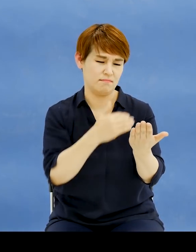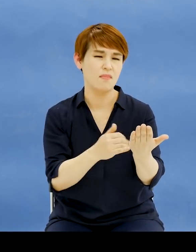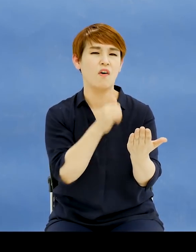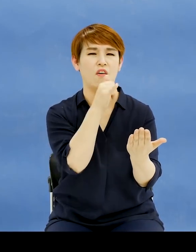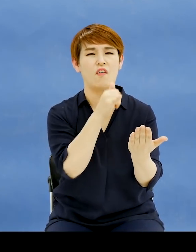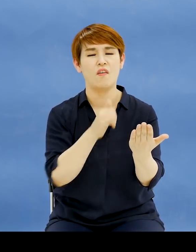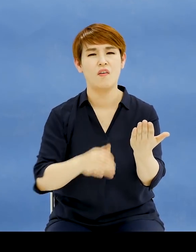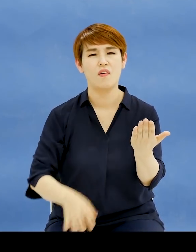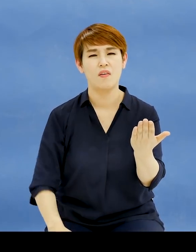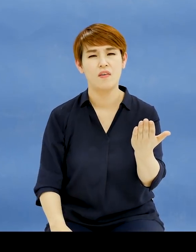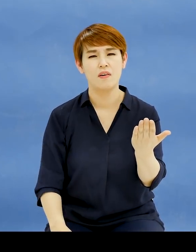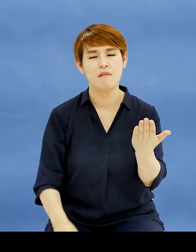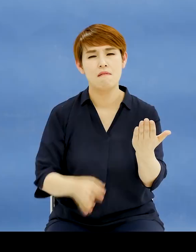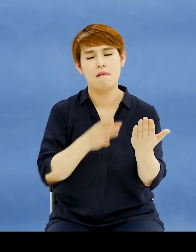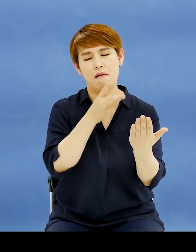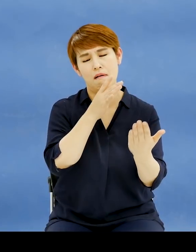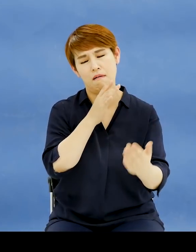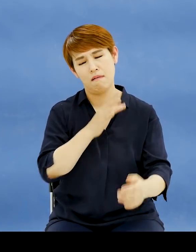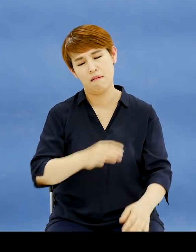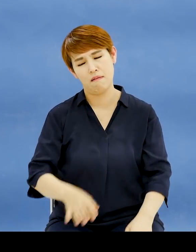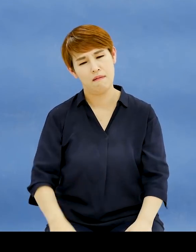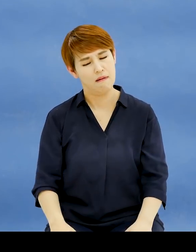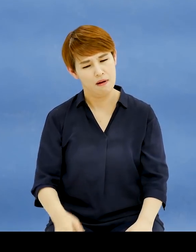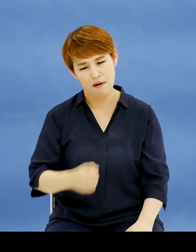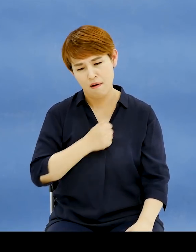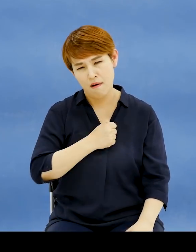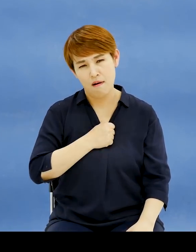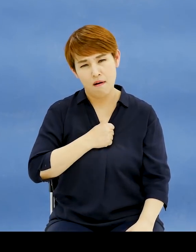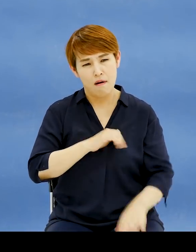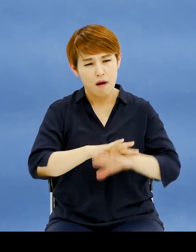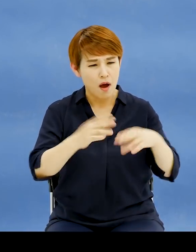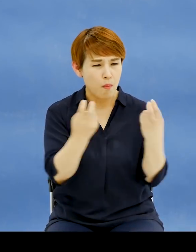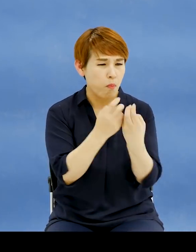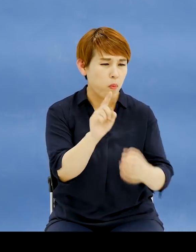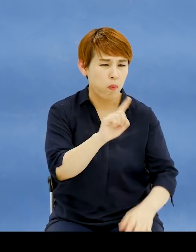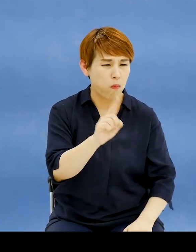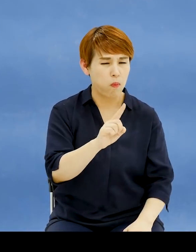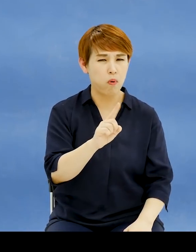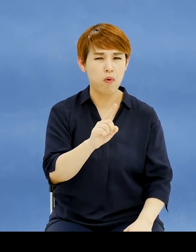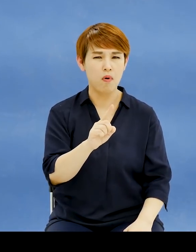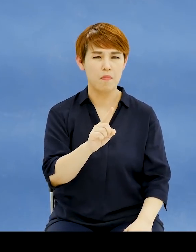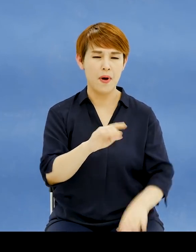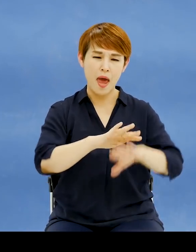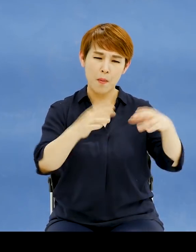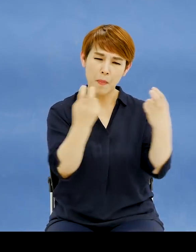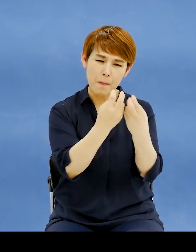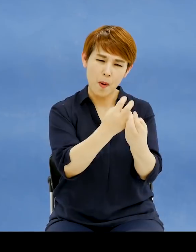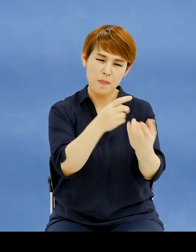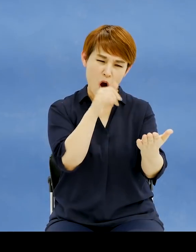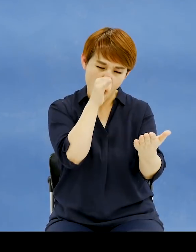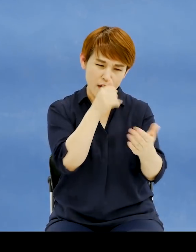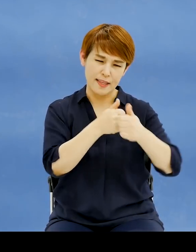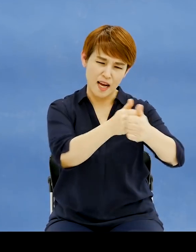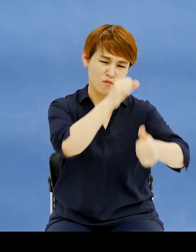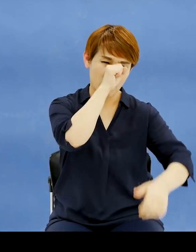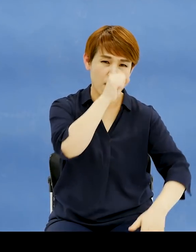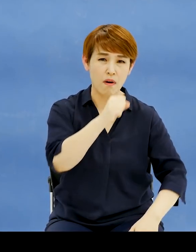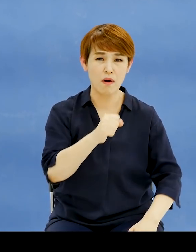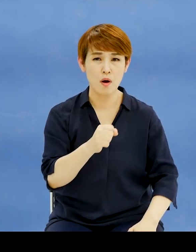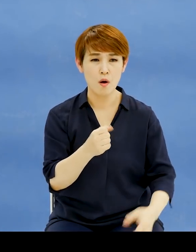풀어가시는 스토리들이 네네네. 있는 거예요. 그래서 답답하다. 이렇게 무슨 법이 딱 있었으면 그러니까 좋겠는데.